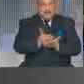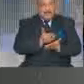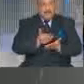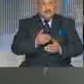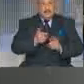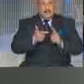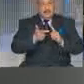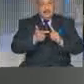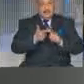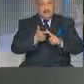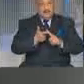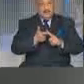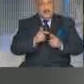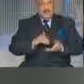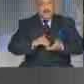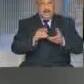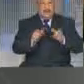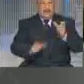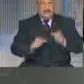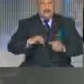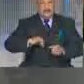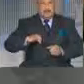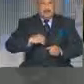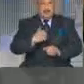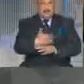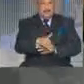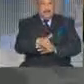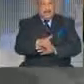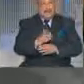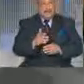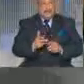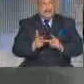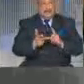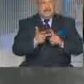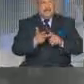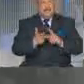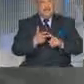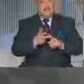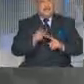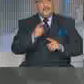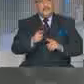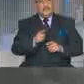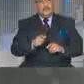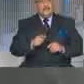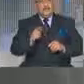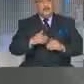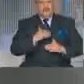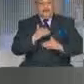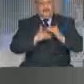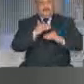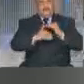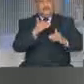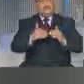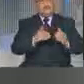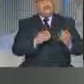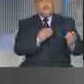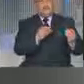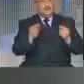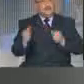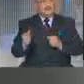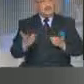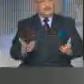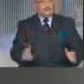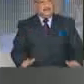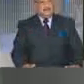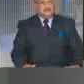جاء على لسان ناصر حامدي. لنحاول استفسار المسألة لدى رئيس غرفة الصناعة والتجارة بقفصة. كان